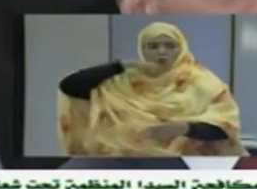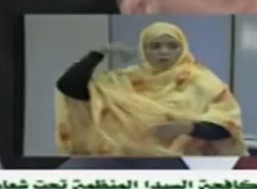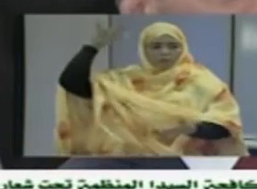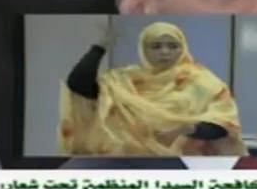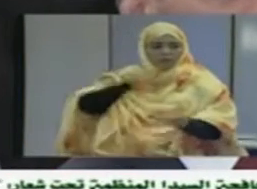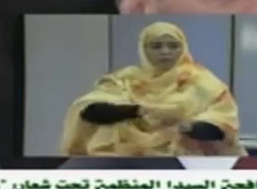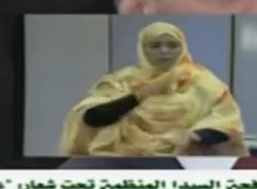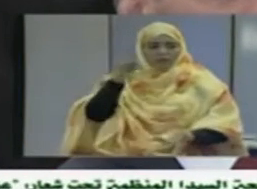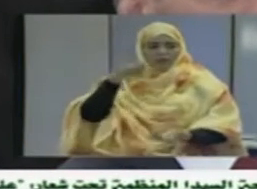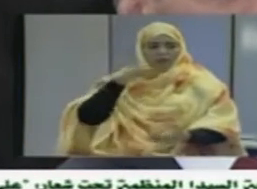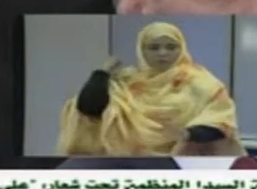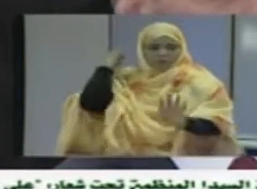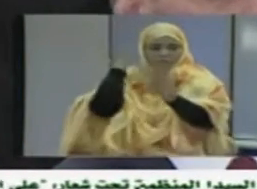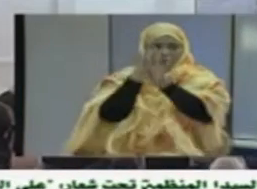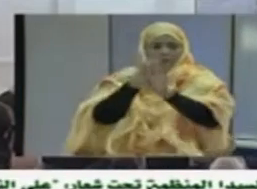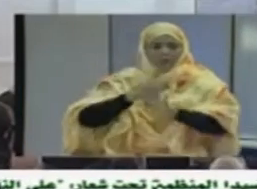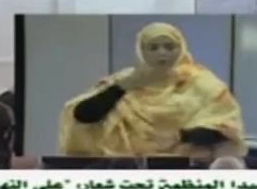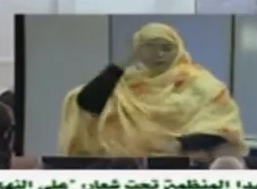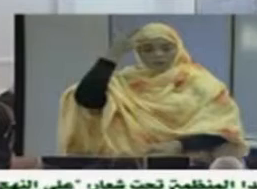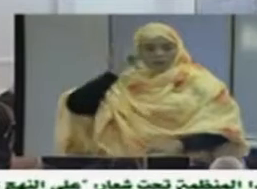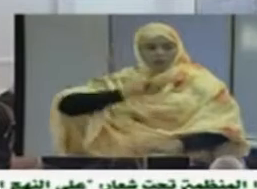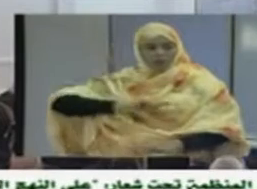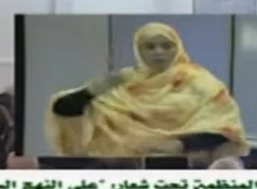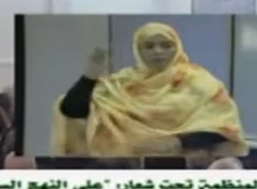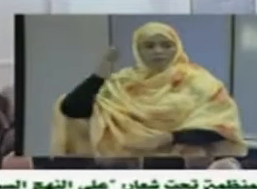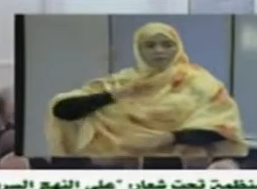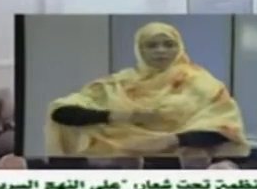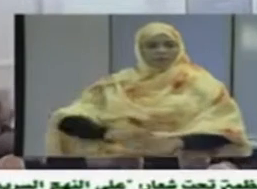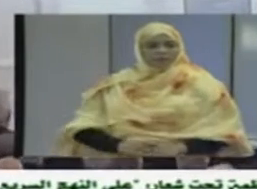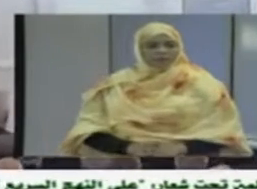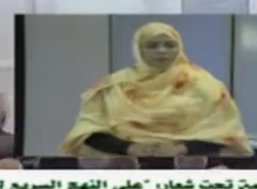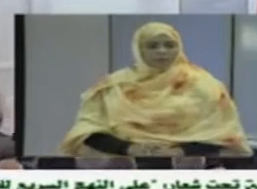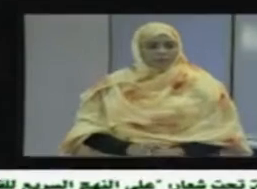عملية غدر لن تنساها موسكو أبدا.